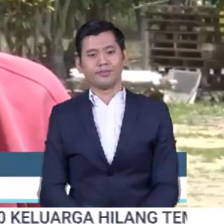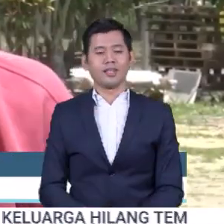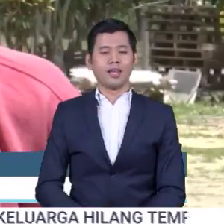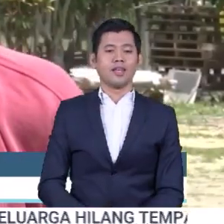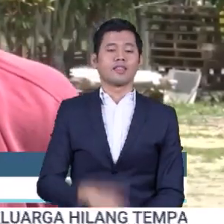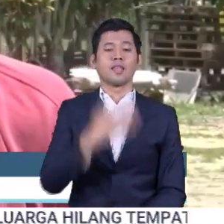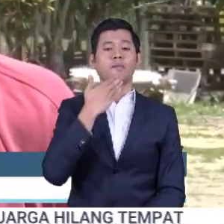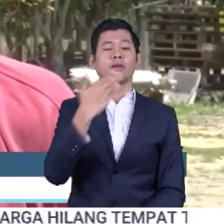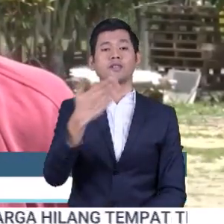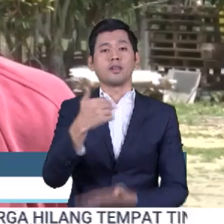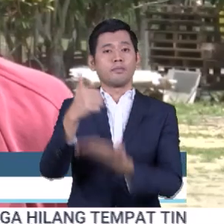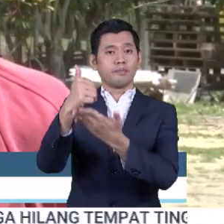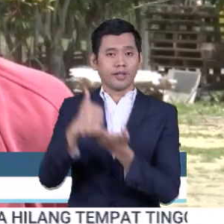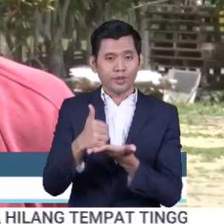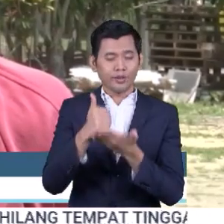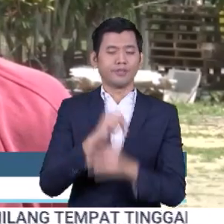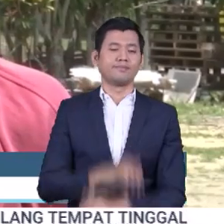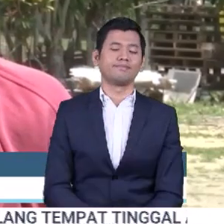kasih